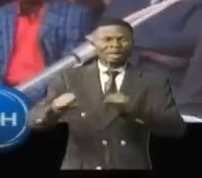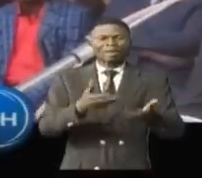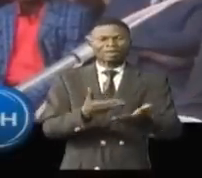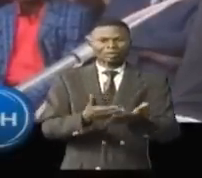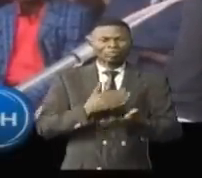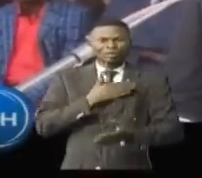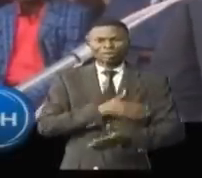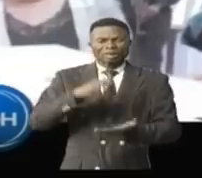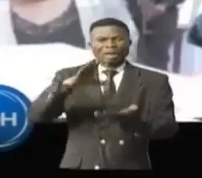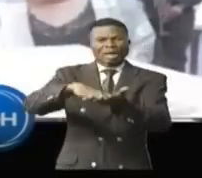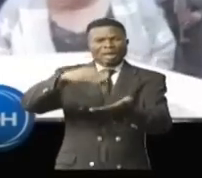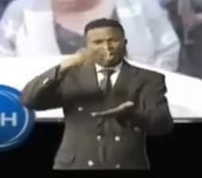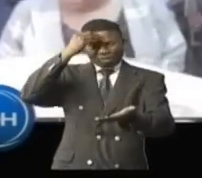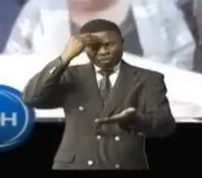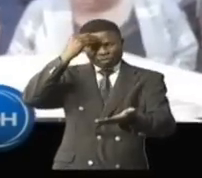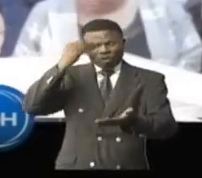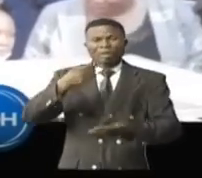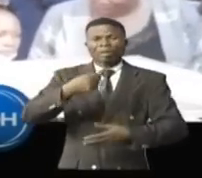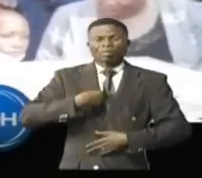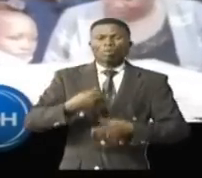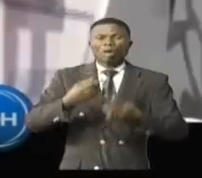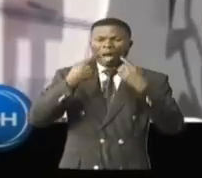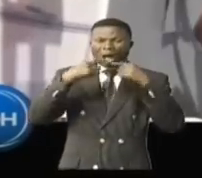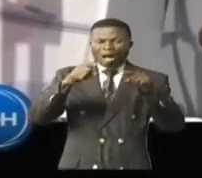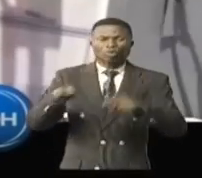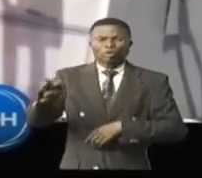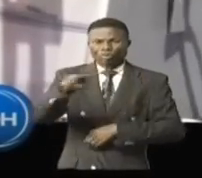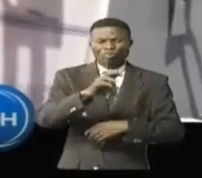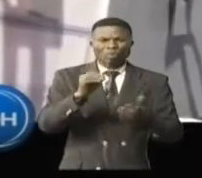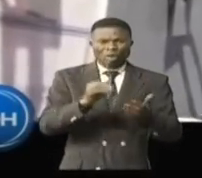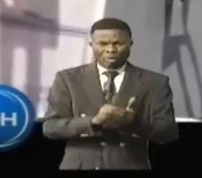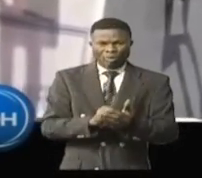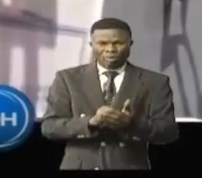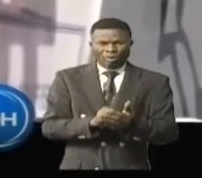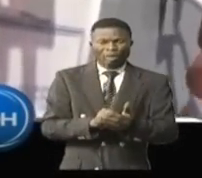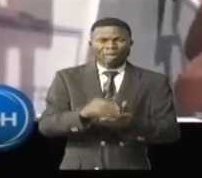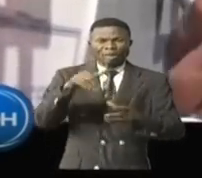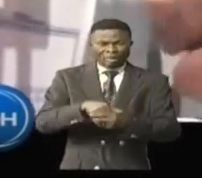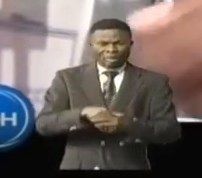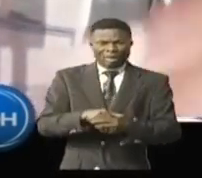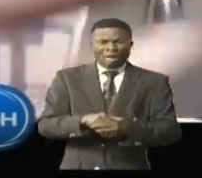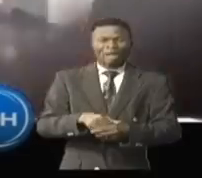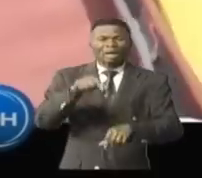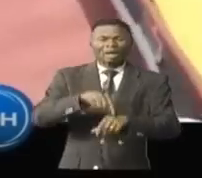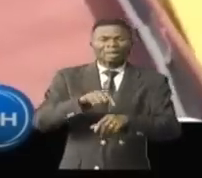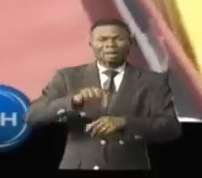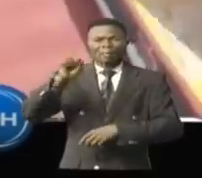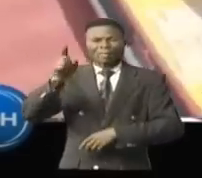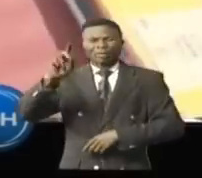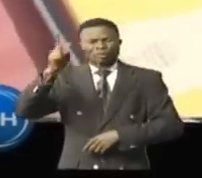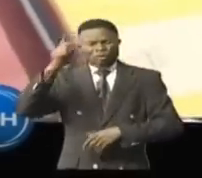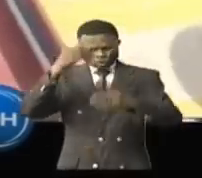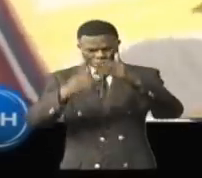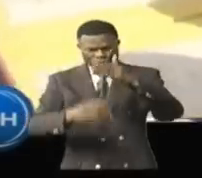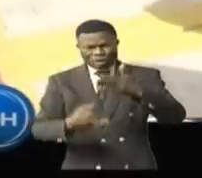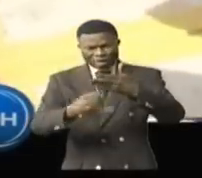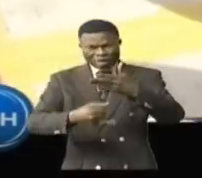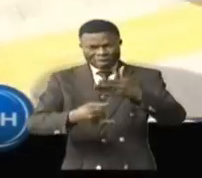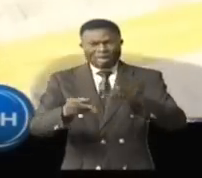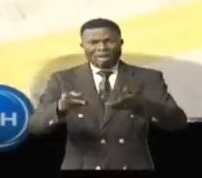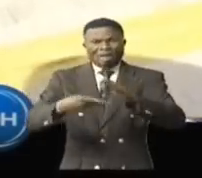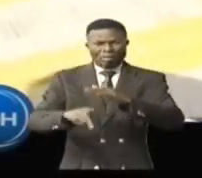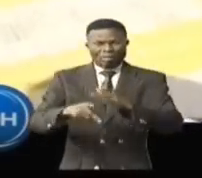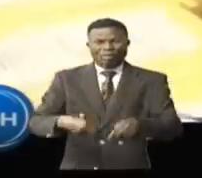Chers élèves, je tiens à vous rappeler que tout au long du cycle primaire, qui sera bientôt sanctionné par